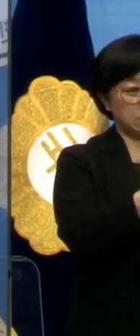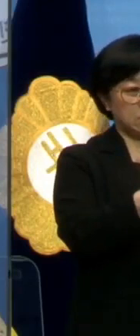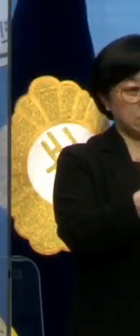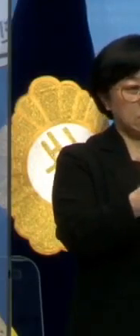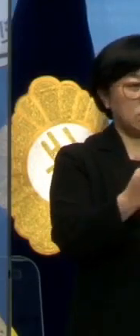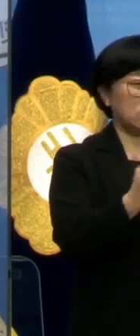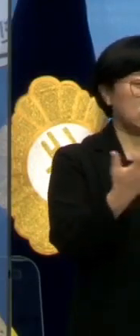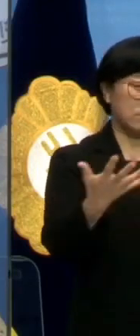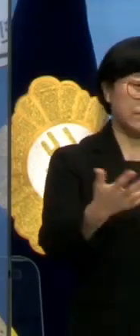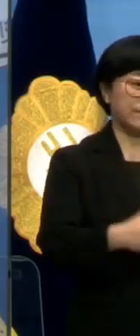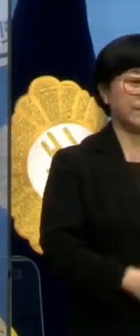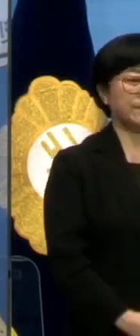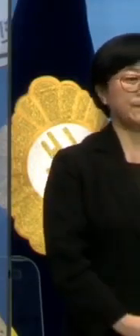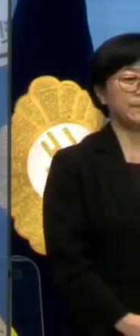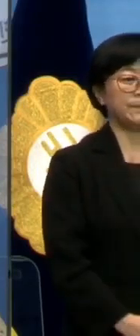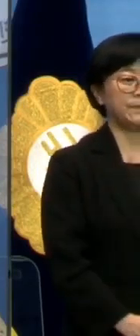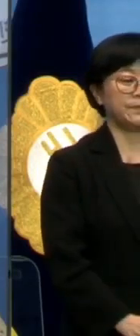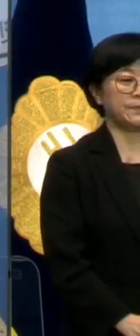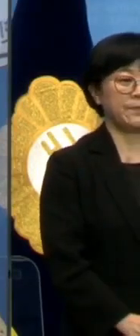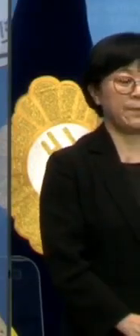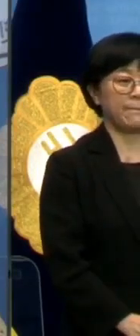속수무책 입니다